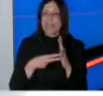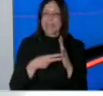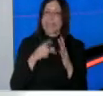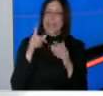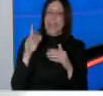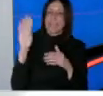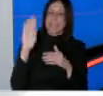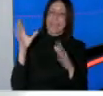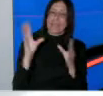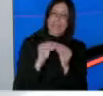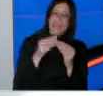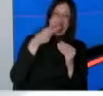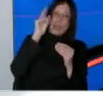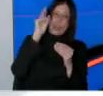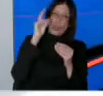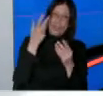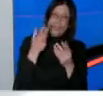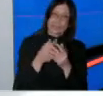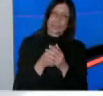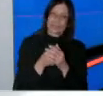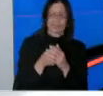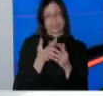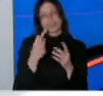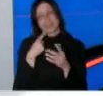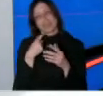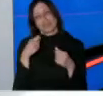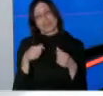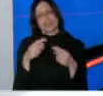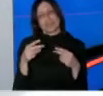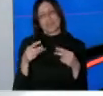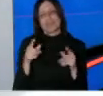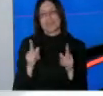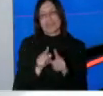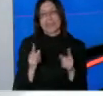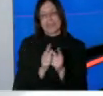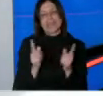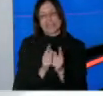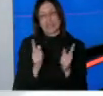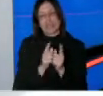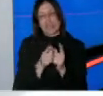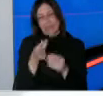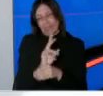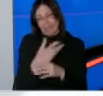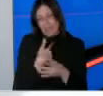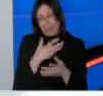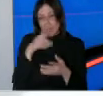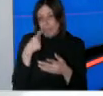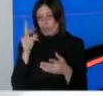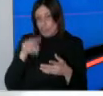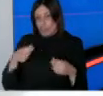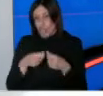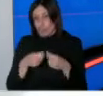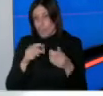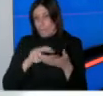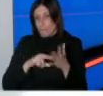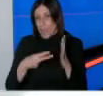לנתניהו ולליכוד. בקיצור... גם פה אפשר קצת לצחוק. כן, בקיצור, חרטטו אותנו במרץ... חייבים, מה אתה רוצה שיגיד? שיש לו קשר פוליטי עם ראש הממשלה? אבל אני לא